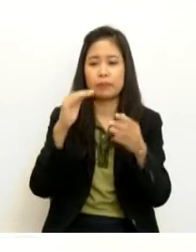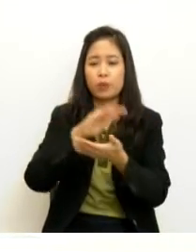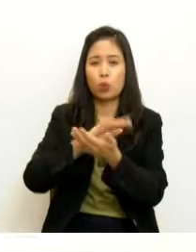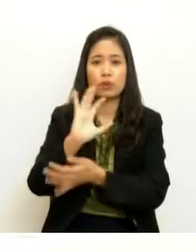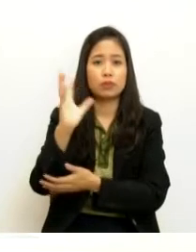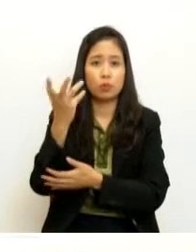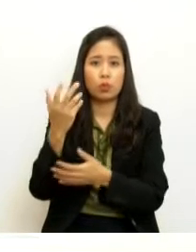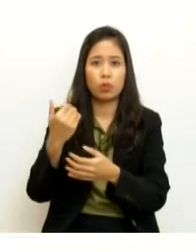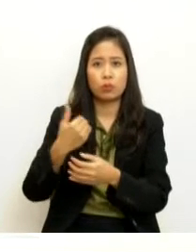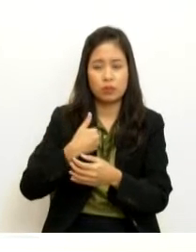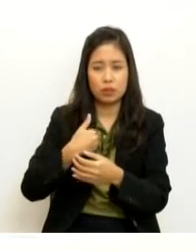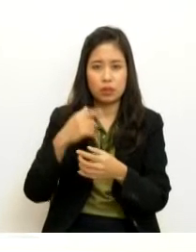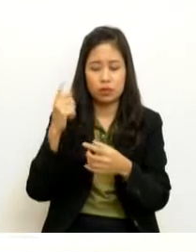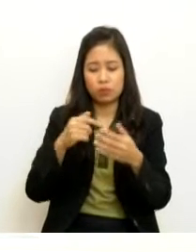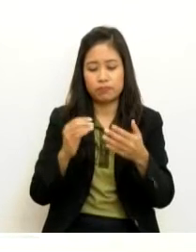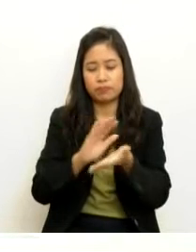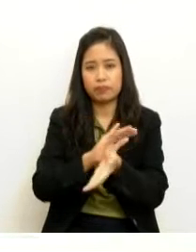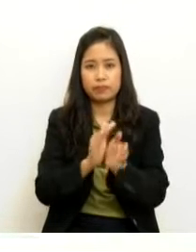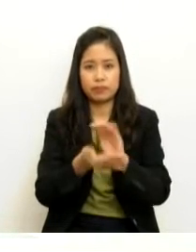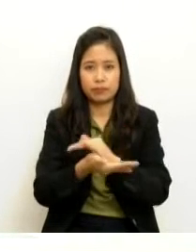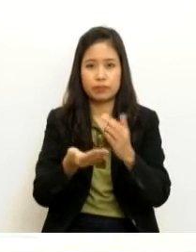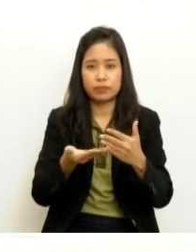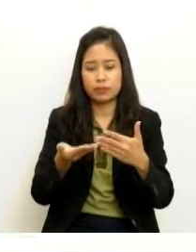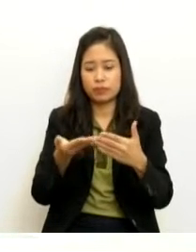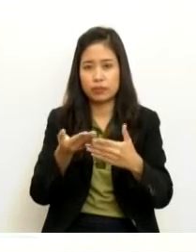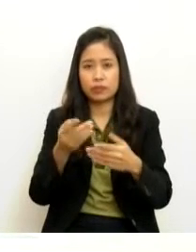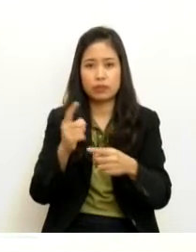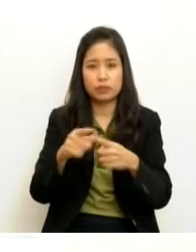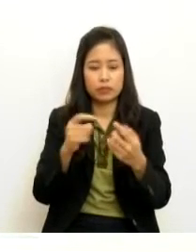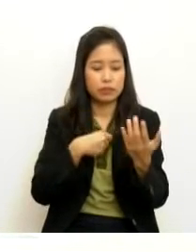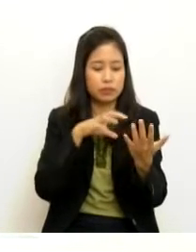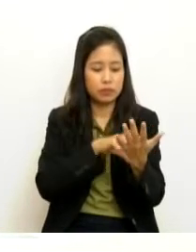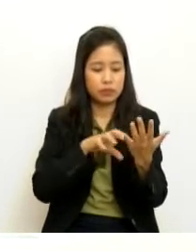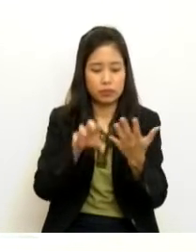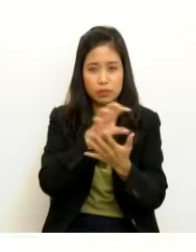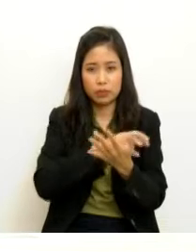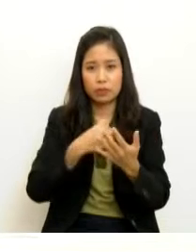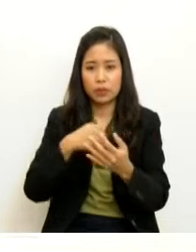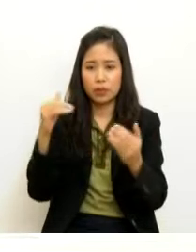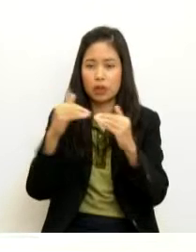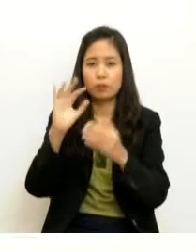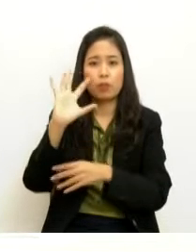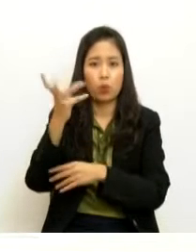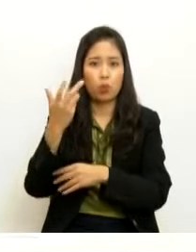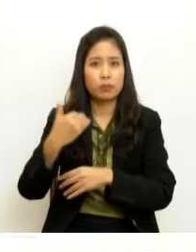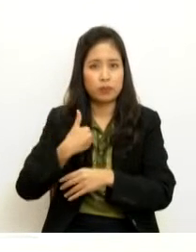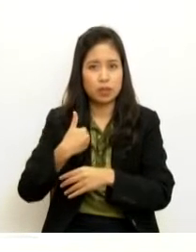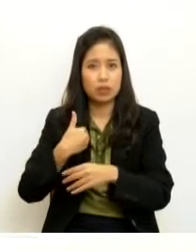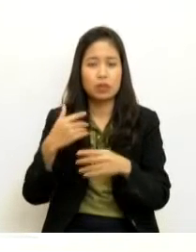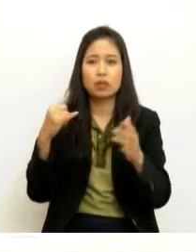ให้เกิดการแข่งขันระดับโลกหรือระดับภูมิภาคแต่ถ้าเราไปจัดอยู่ท่าสองยางหรือจังหวัดต